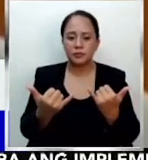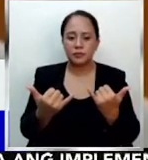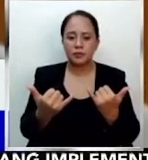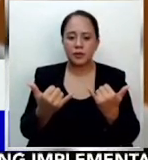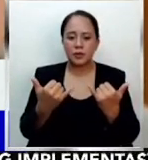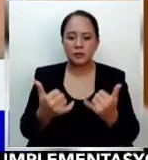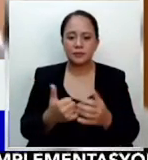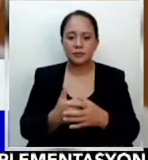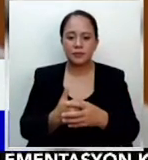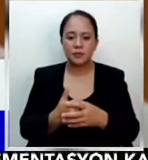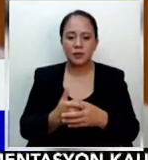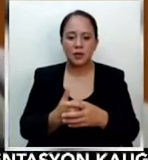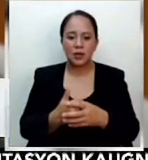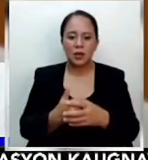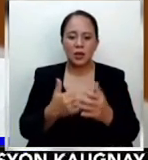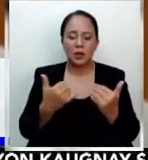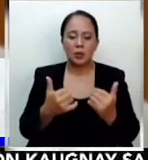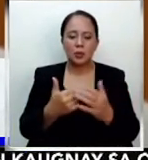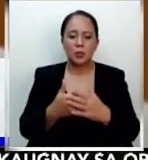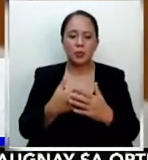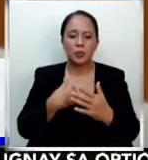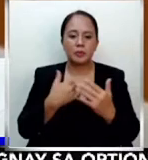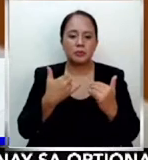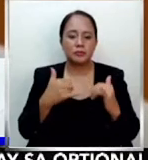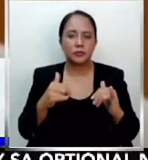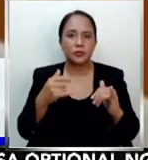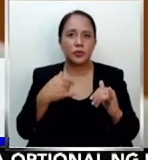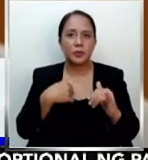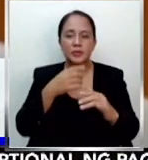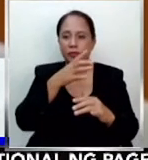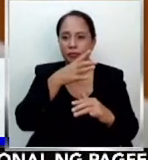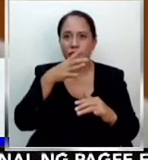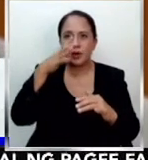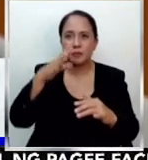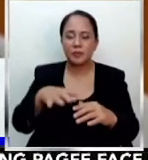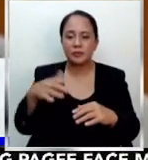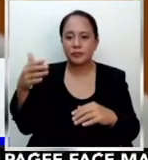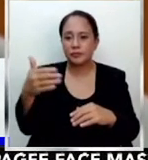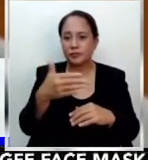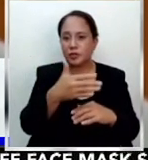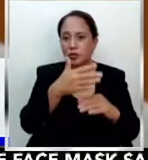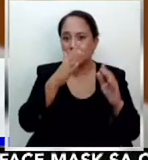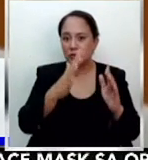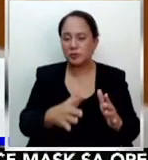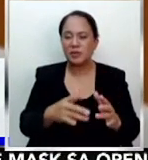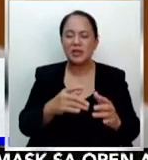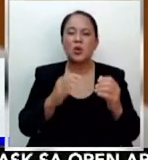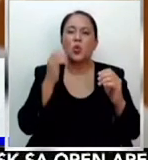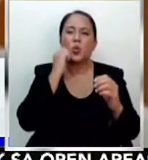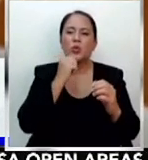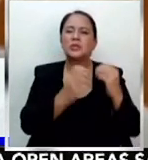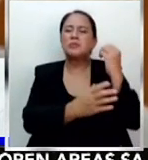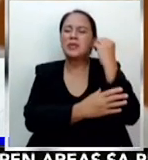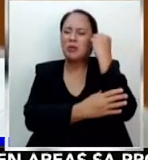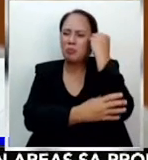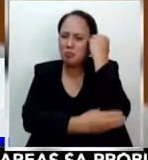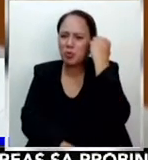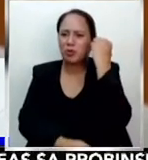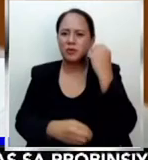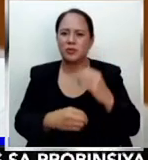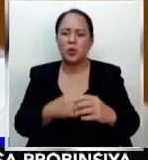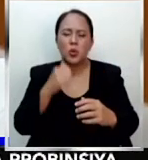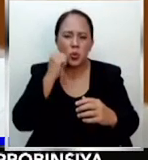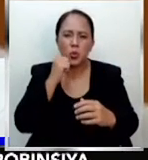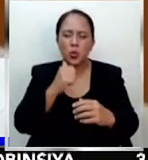when you look at the statistics, the farmers and the fishers are always the poorest of the poor, always at the bottom